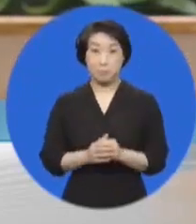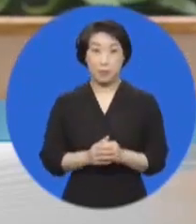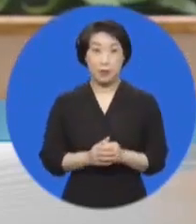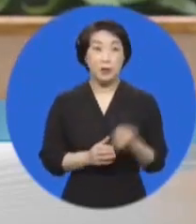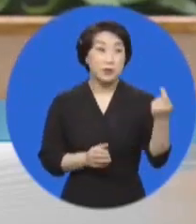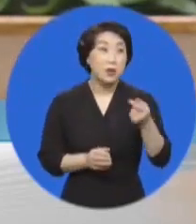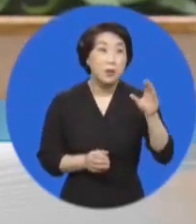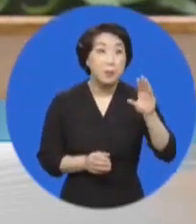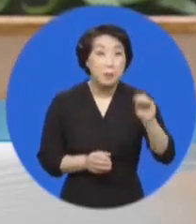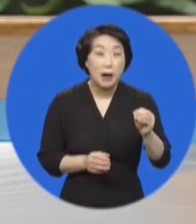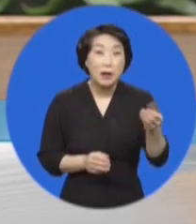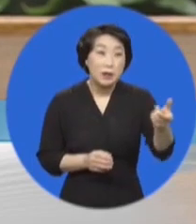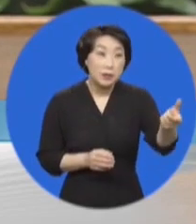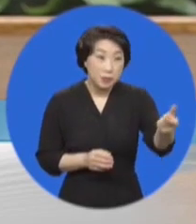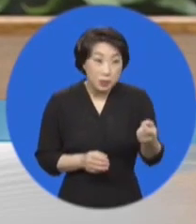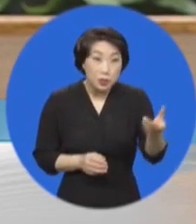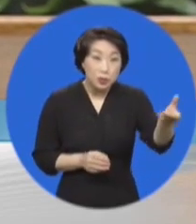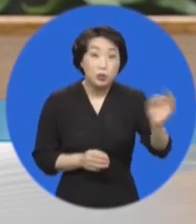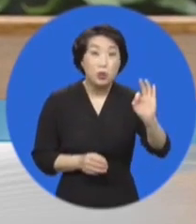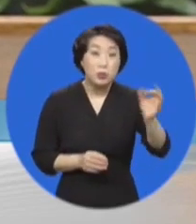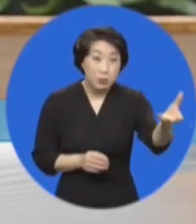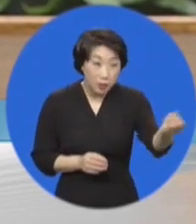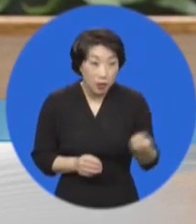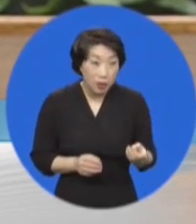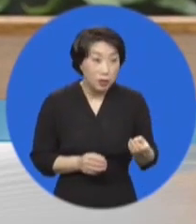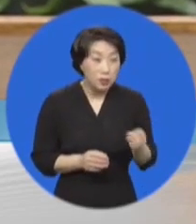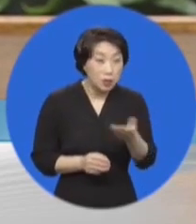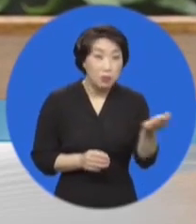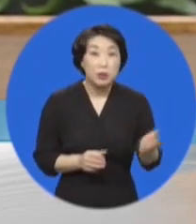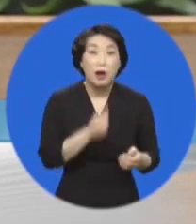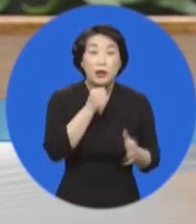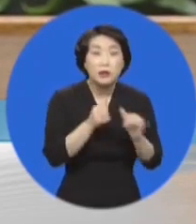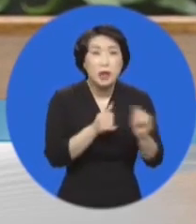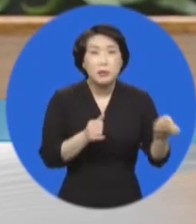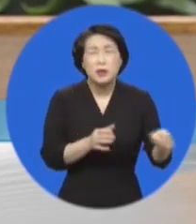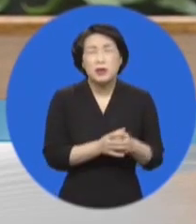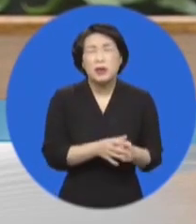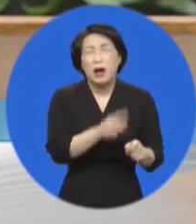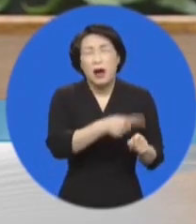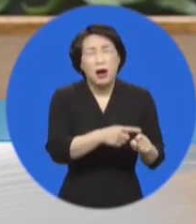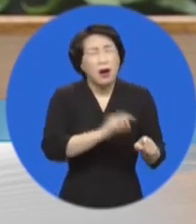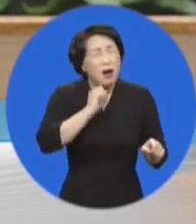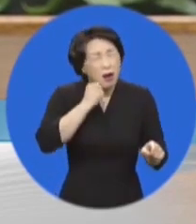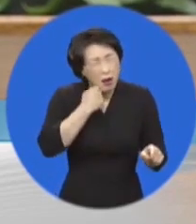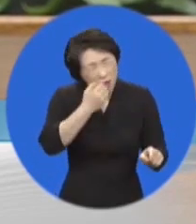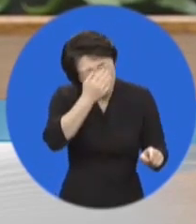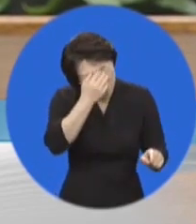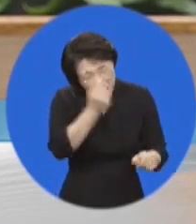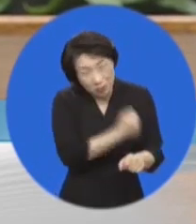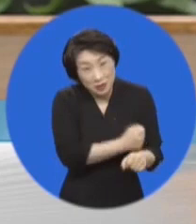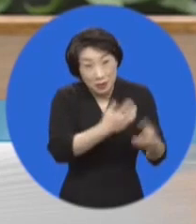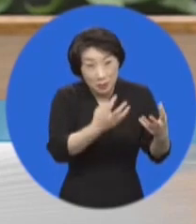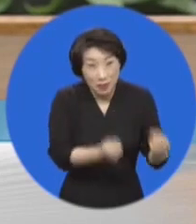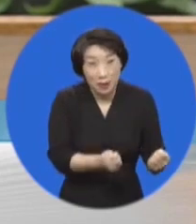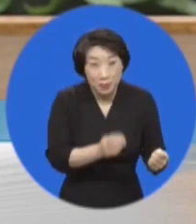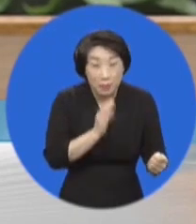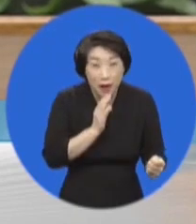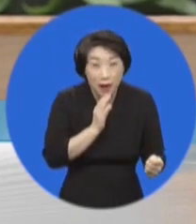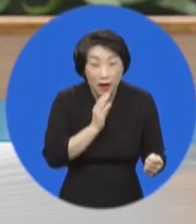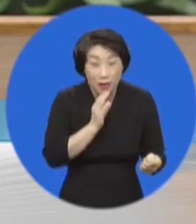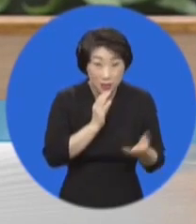천만 원만 빚을 줘도 가난한 사람은 그 빚이 시달리는 거예요. 근데